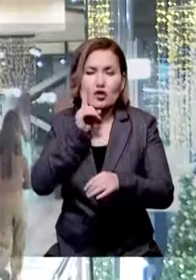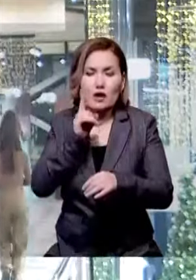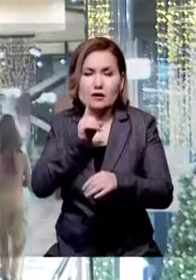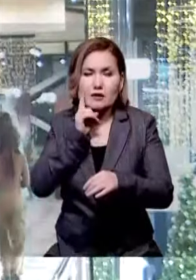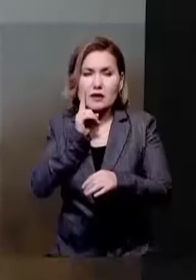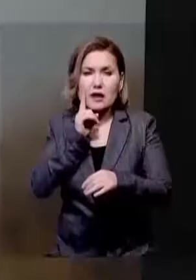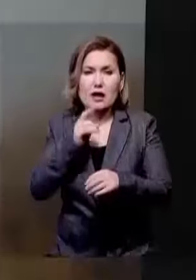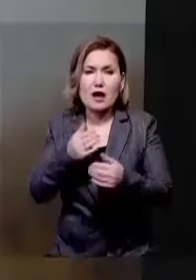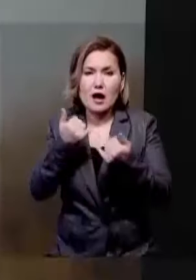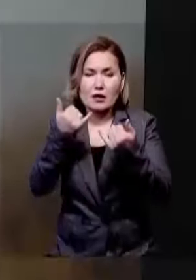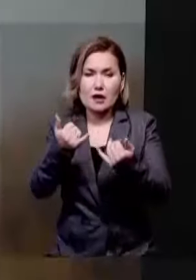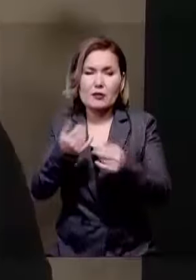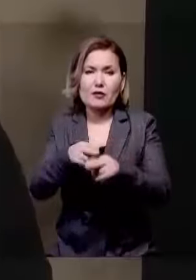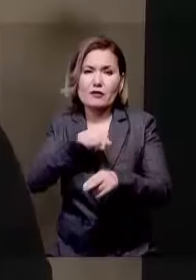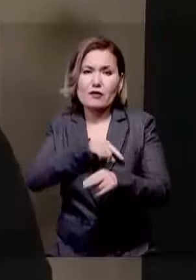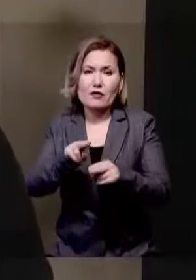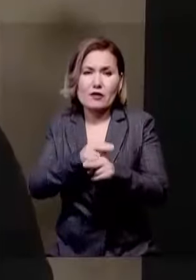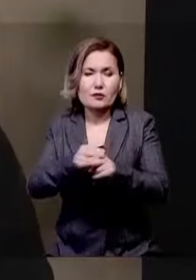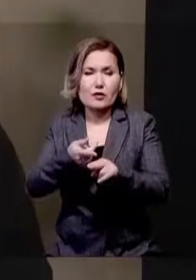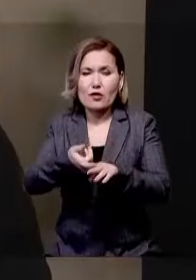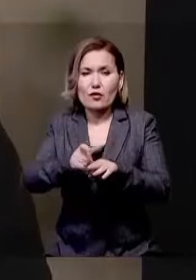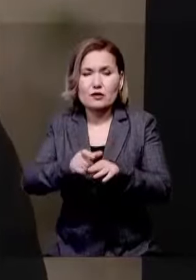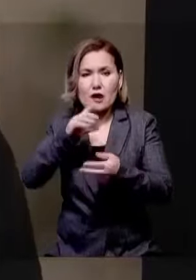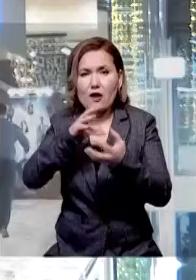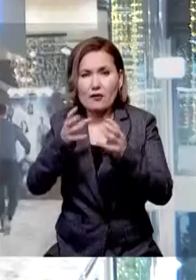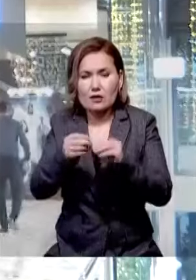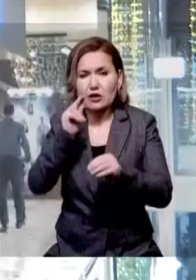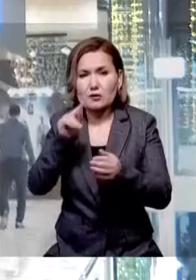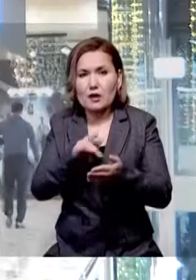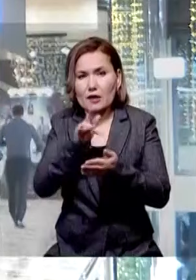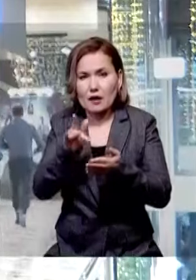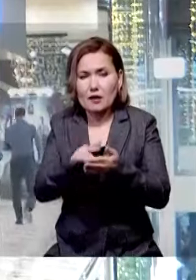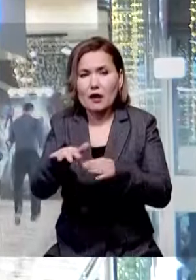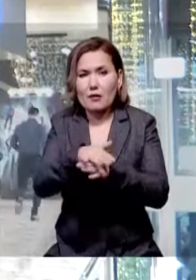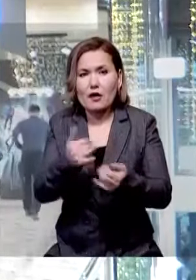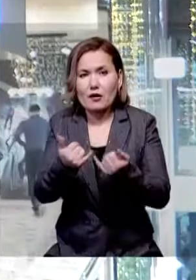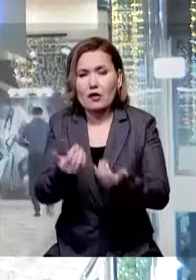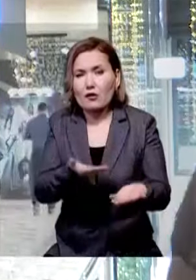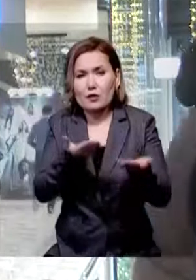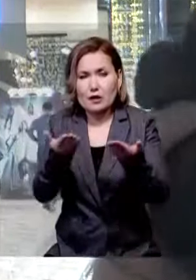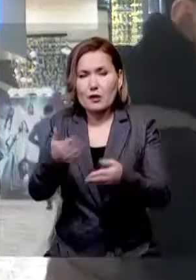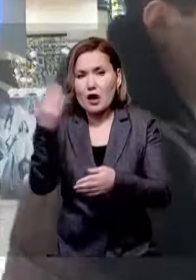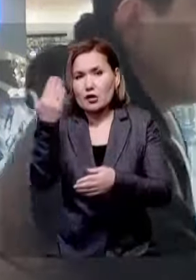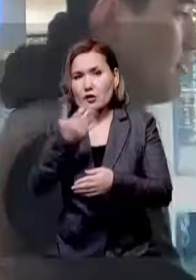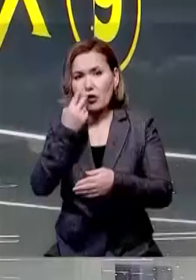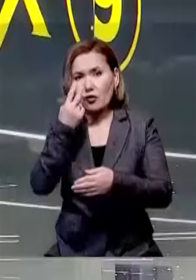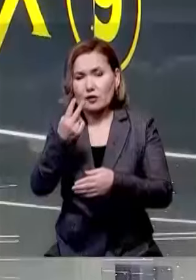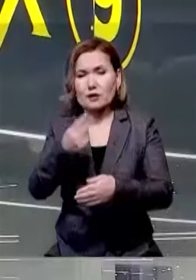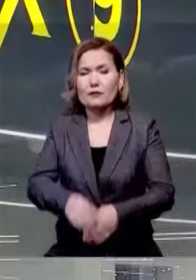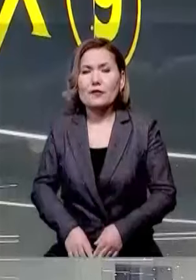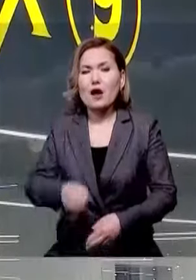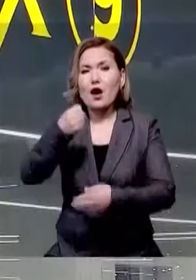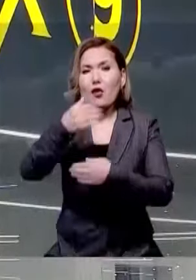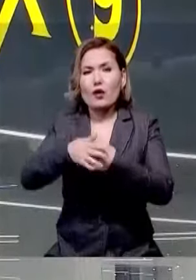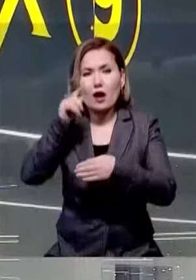құмарлық ойындарға мына кинода айтар бар, мағынасы бар. Сондықтан келіңіздер, Шымкент қаласының тұрғындарын баршасын шақырам осы Кинопрекс 9-ға.